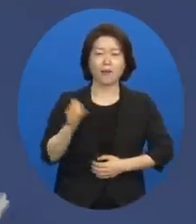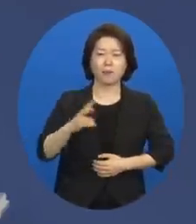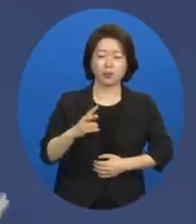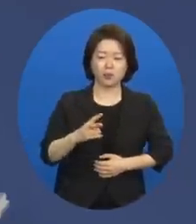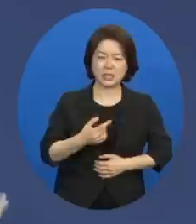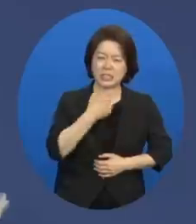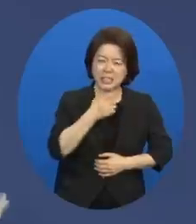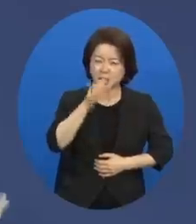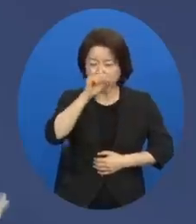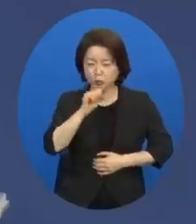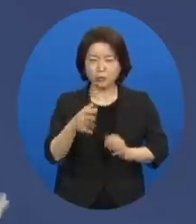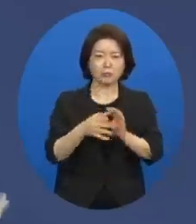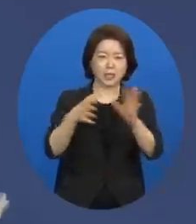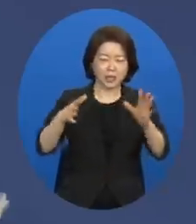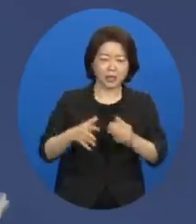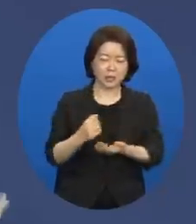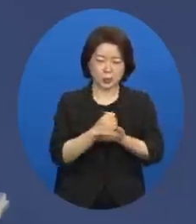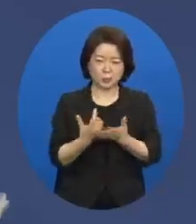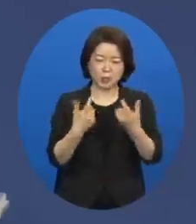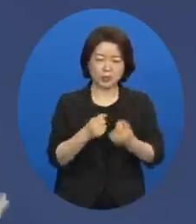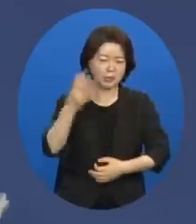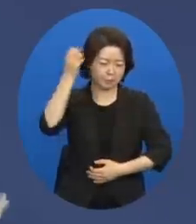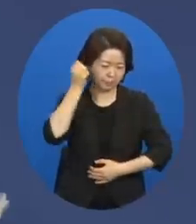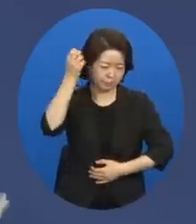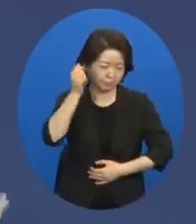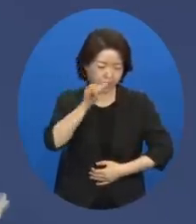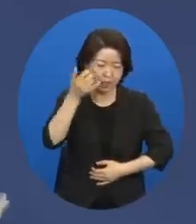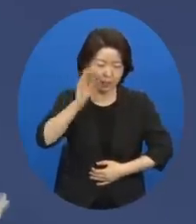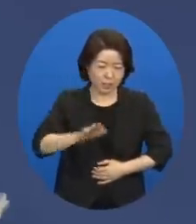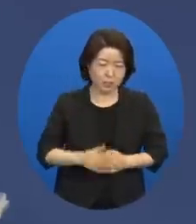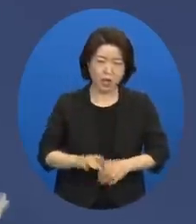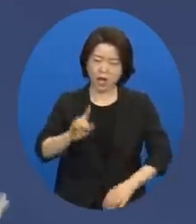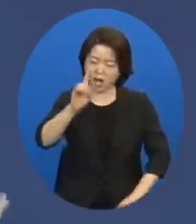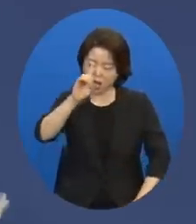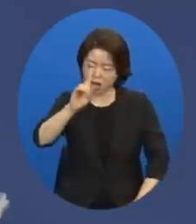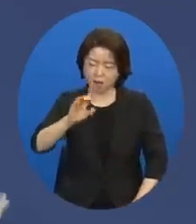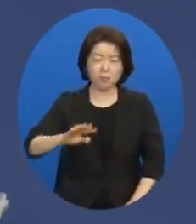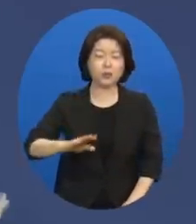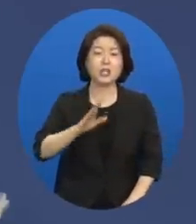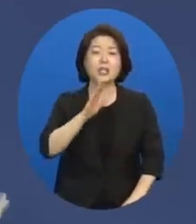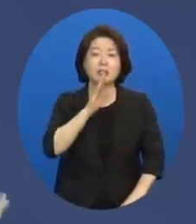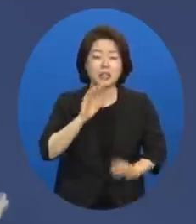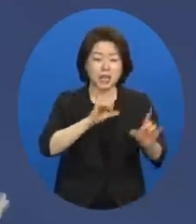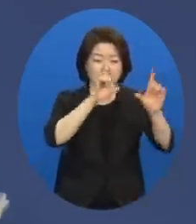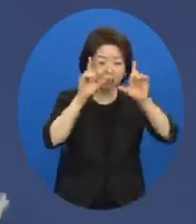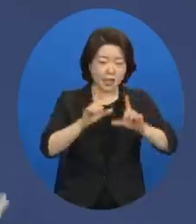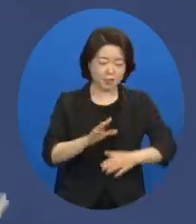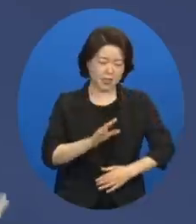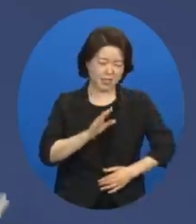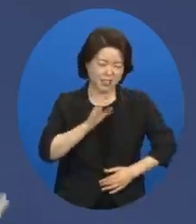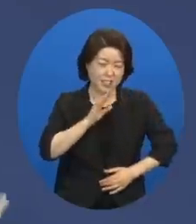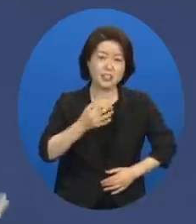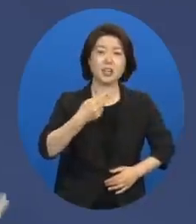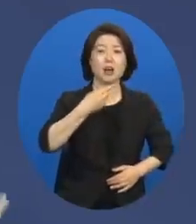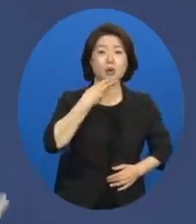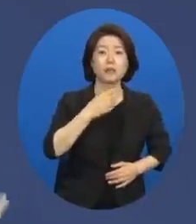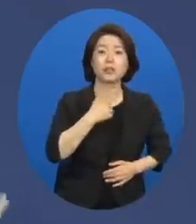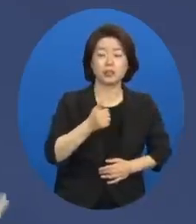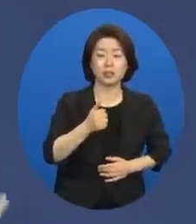싫든 좋든 운명처럼 외우면서도 한 번도 살이 된 적이 없는 내 실제가 된 적이 없는 이